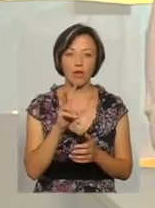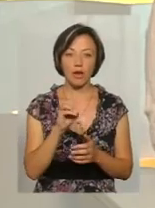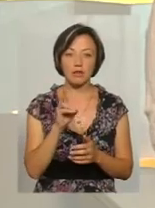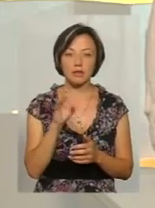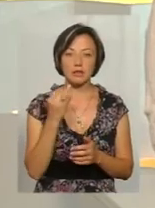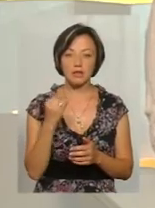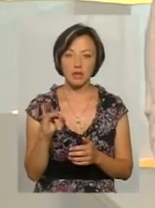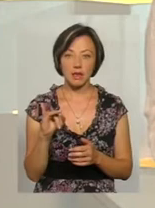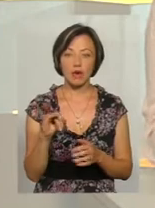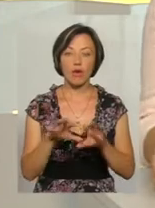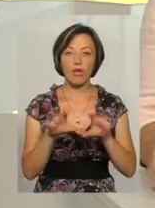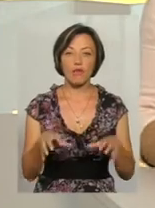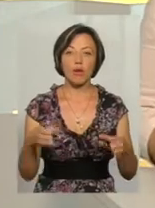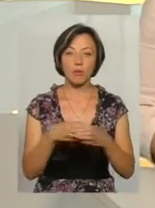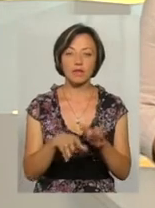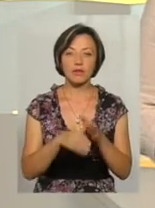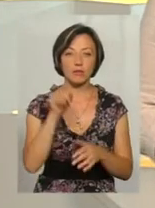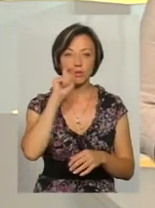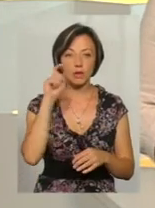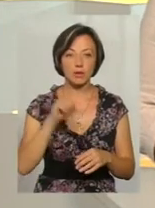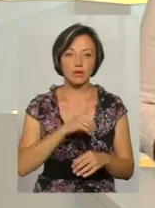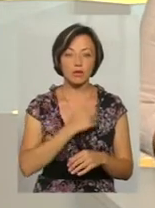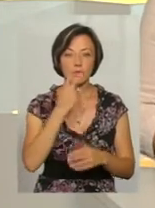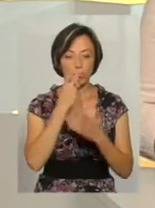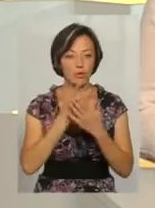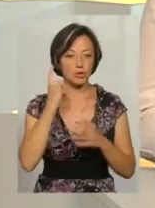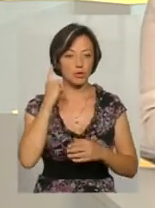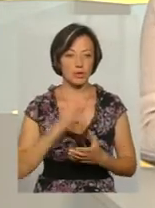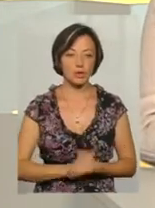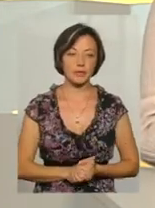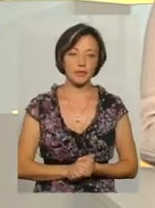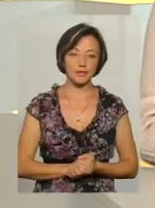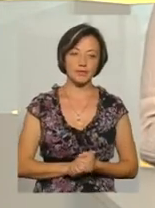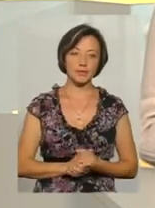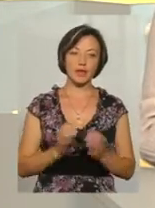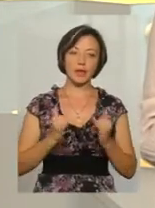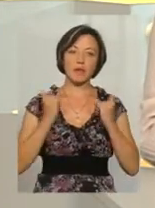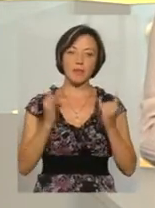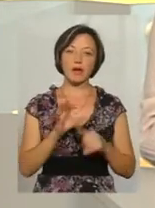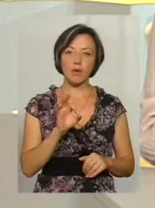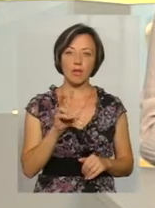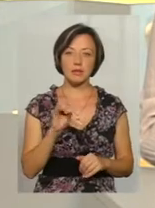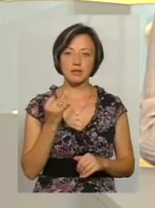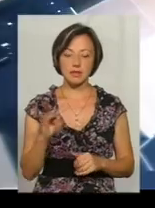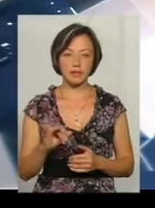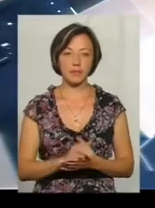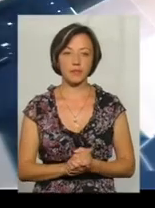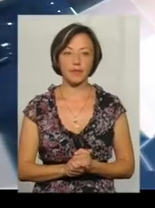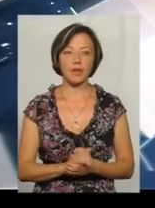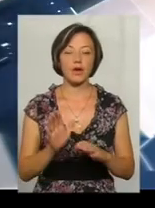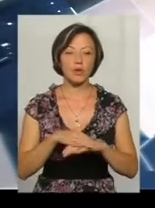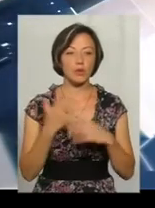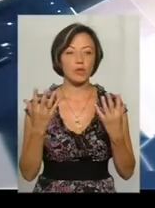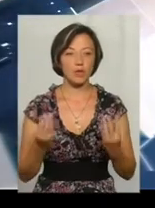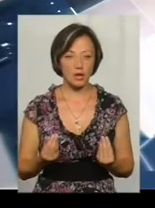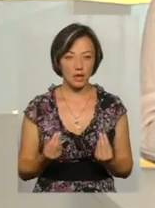Кошель, голова Комітету виборців України. Ми хочемо його зараз почути. Пане Олексій. Доброго дня.